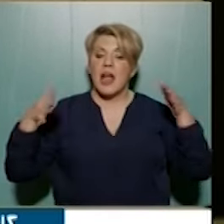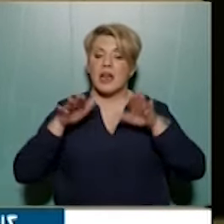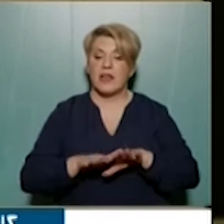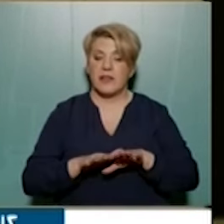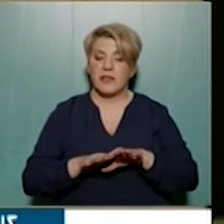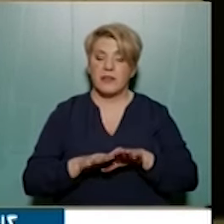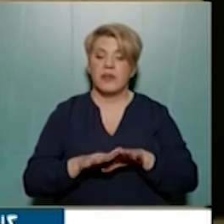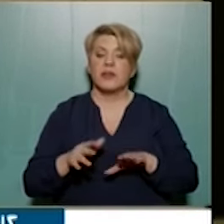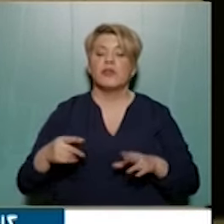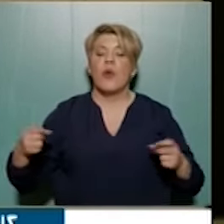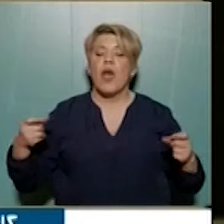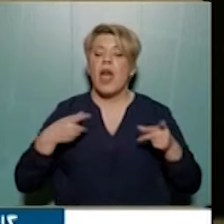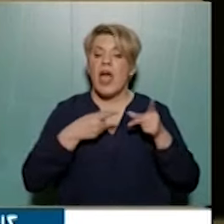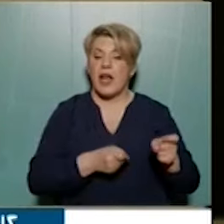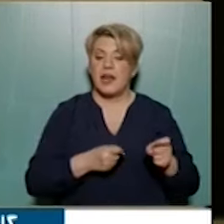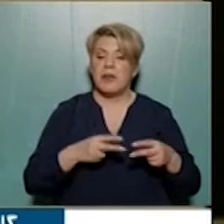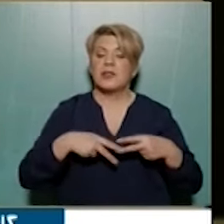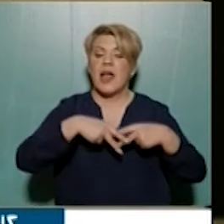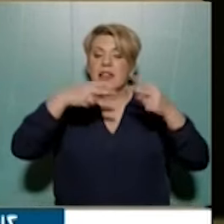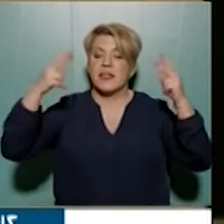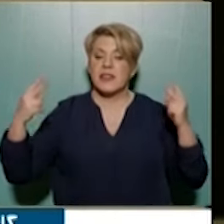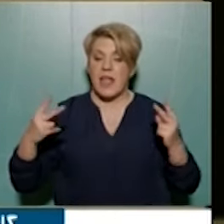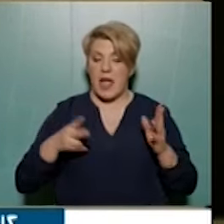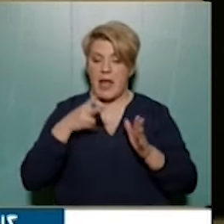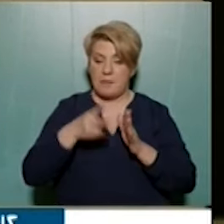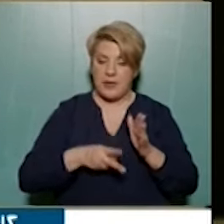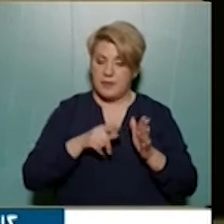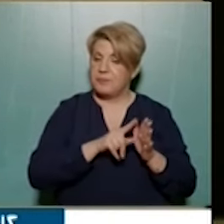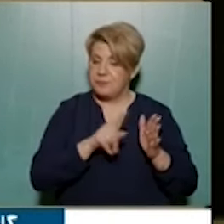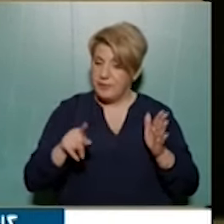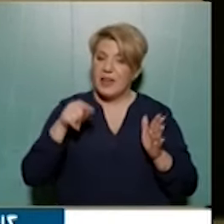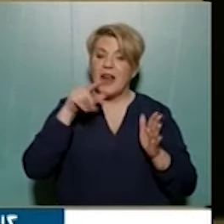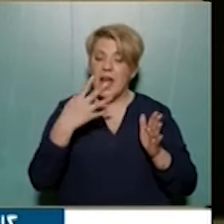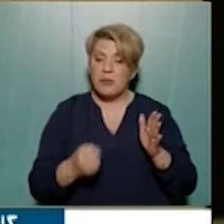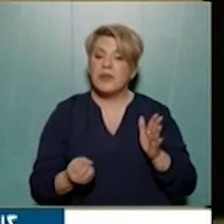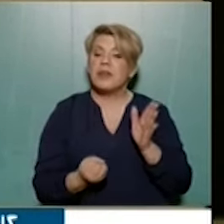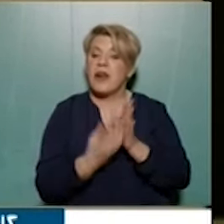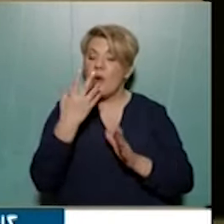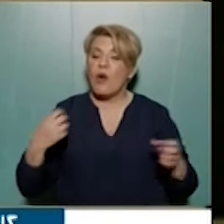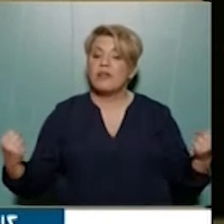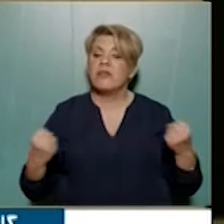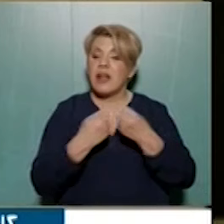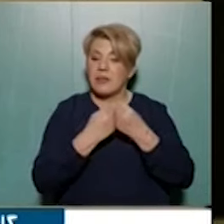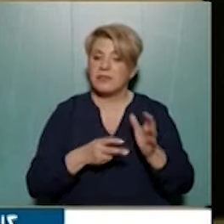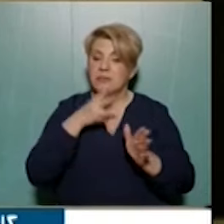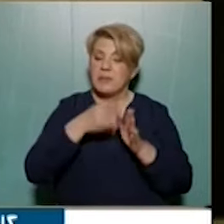το προδιαγεγραμμένο έγκλημα στα Τέμπη. Και για να μην έχουμε νέα Τέμπη, και με αφορμή